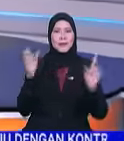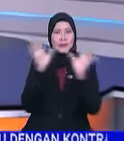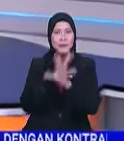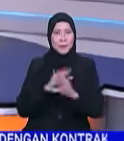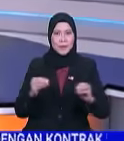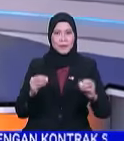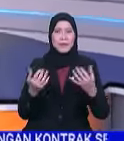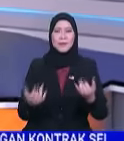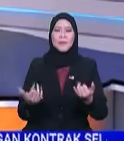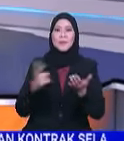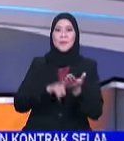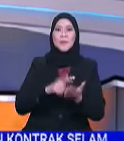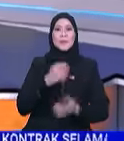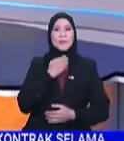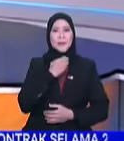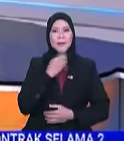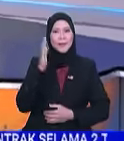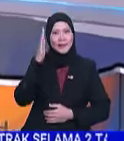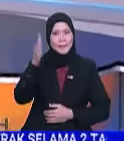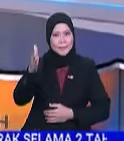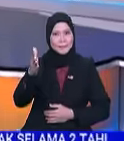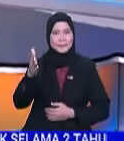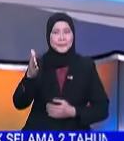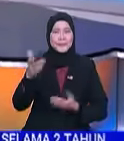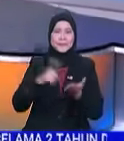Dan selepas ini, laporan dari Perak pula akan menyusul.